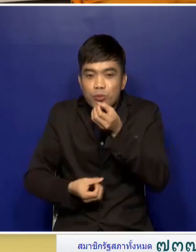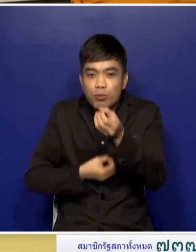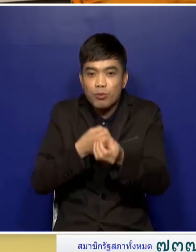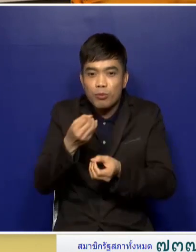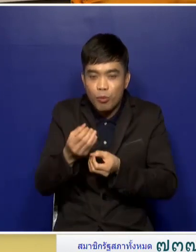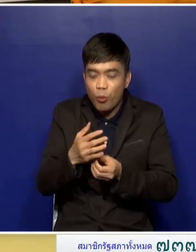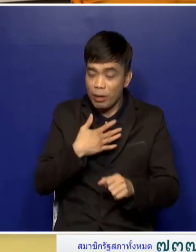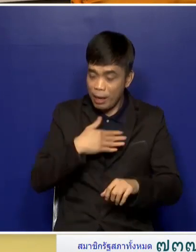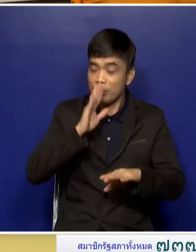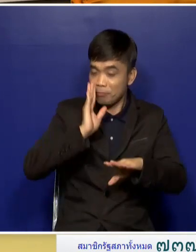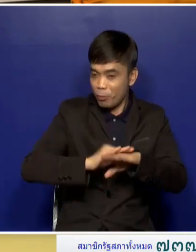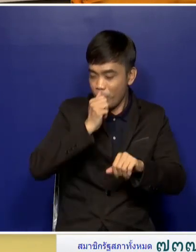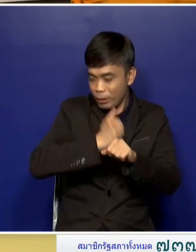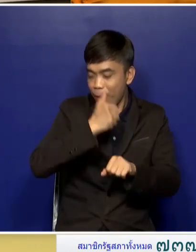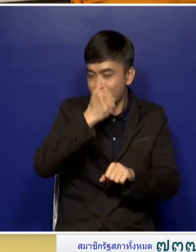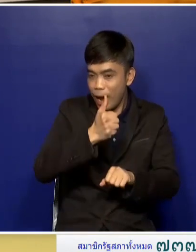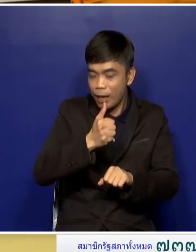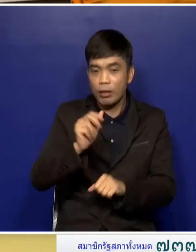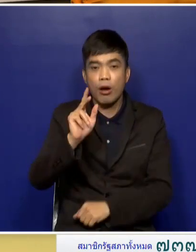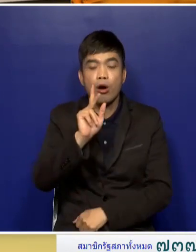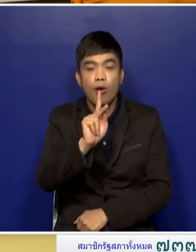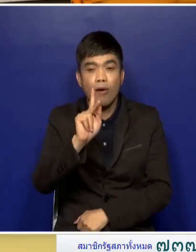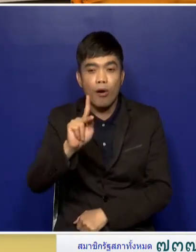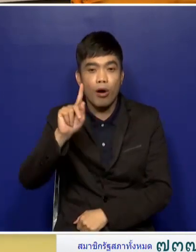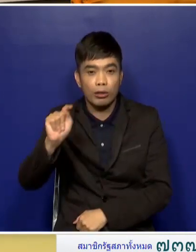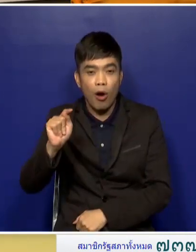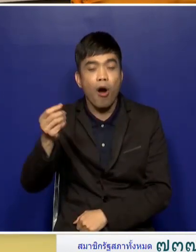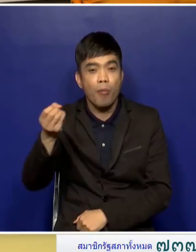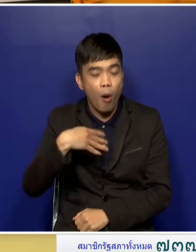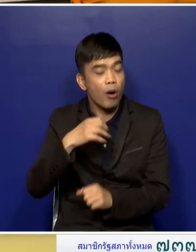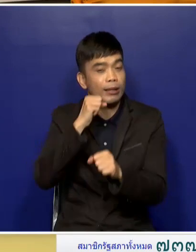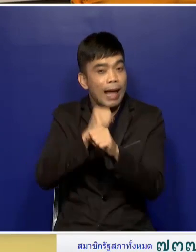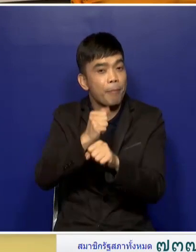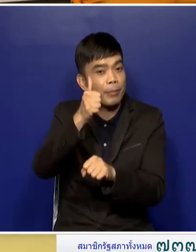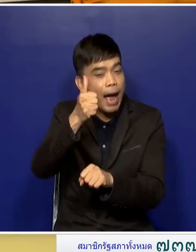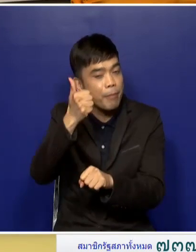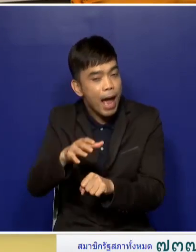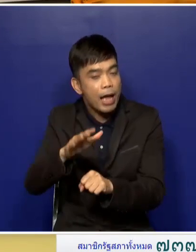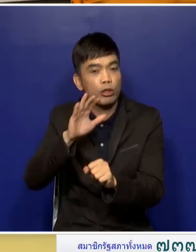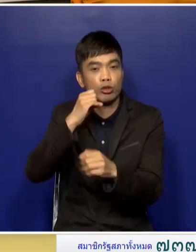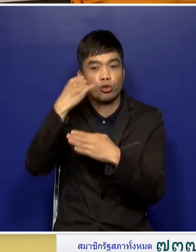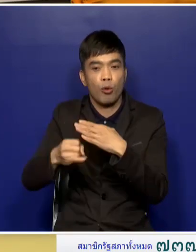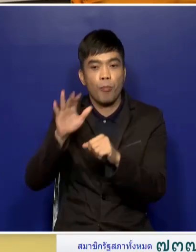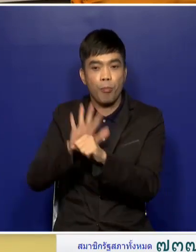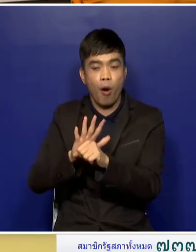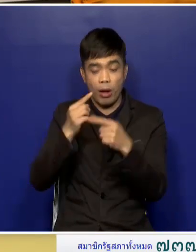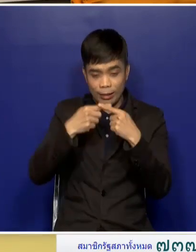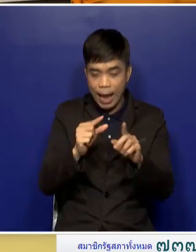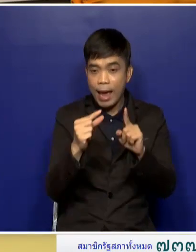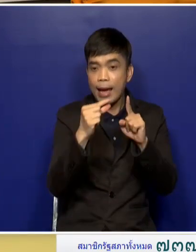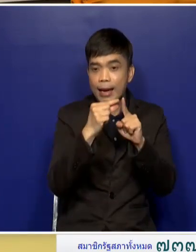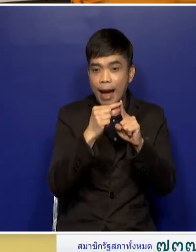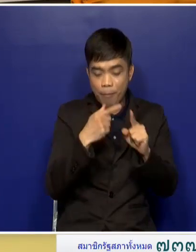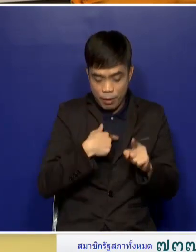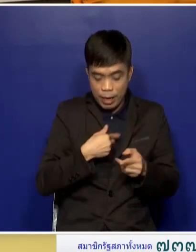ถนัดได้เต็มที่โดยทกะกะตอแค่บอกครัวทำอะไรไมได้ก็ทำนนเองแต่ถมากำหนดแบบนี้นะครับวผมทำได้